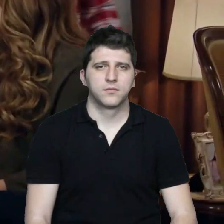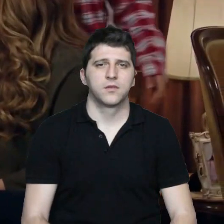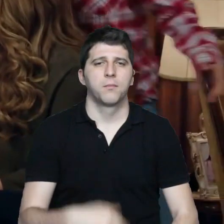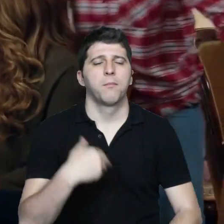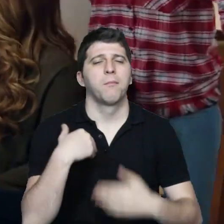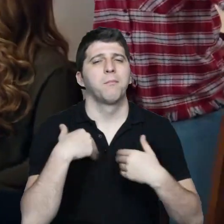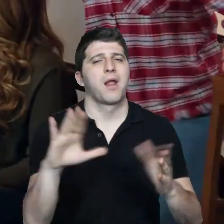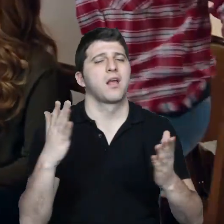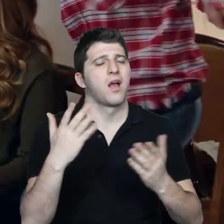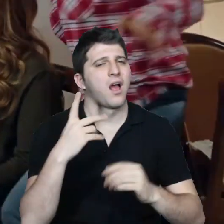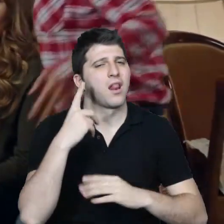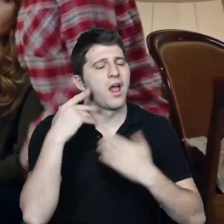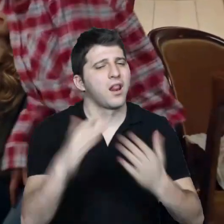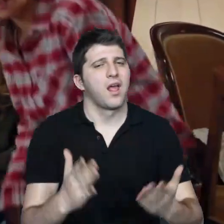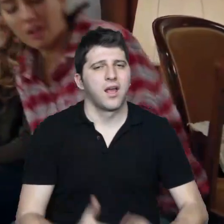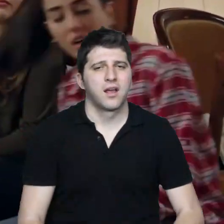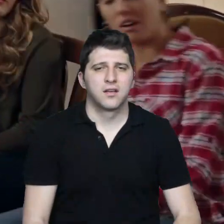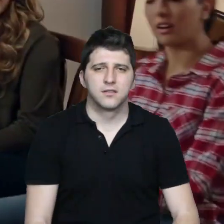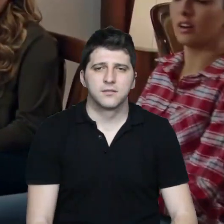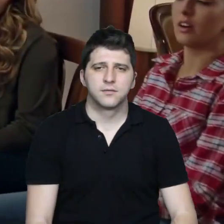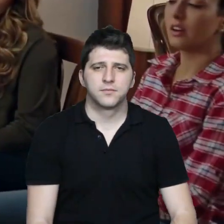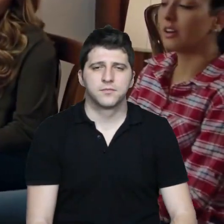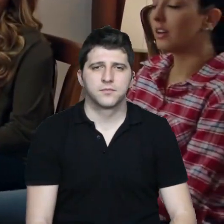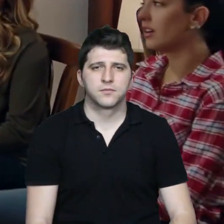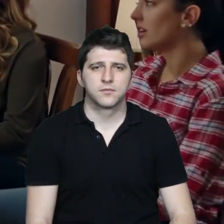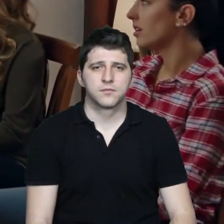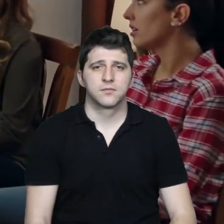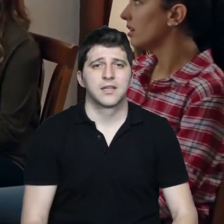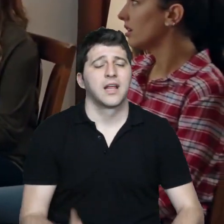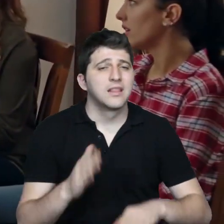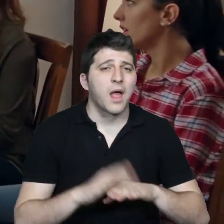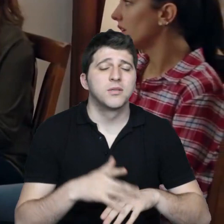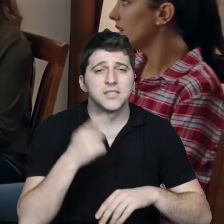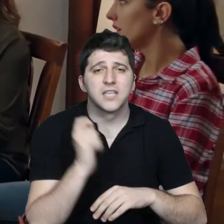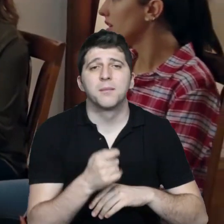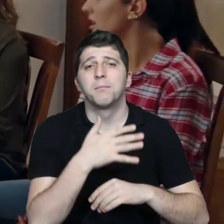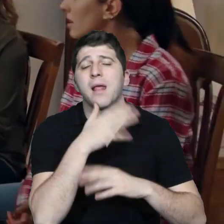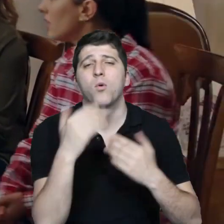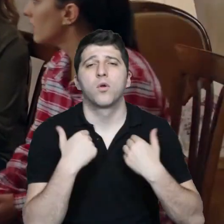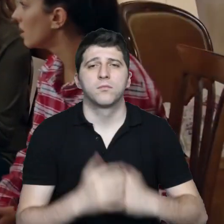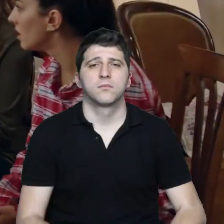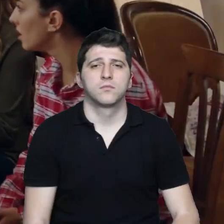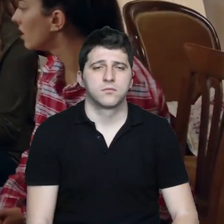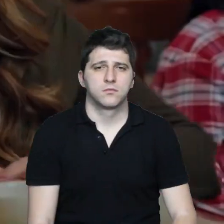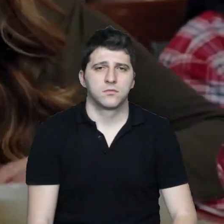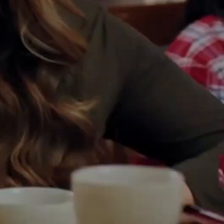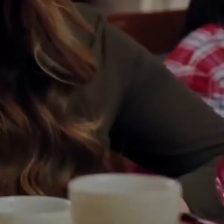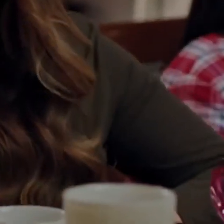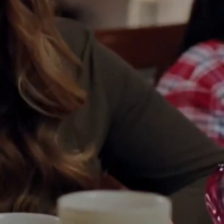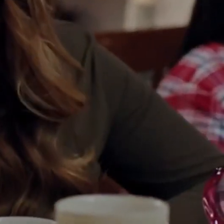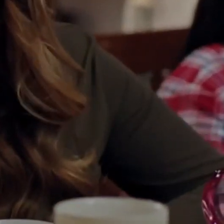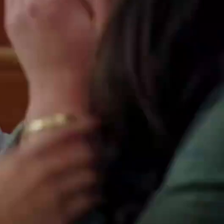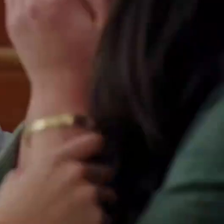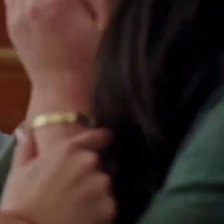Bırak ya, Allah Allah Allah ya. Artık ne yapacağımı gerçekten bilemiyorum. Kalemi masaya atıp ellerini yüzüne